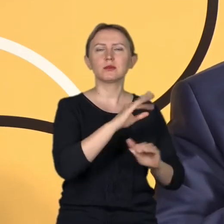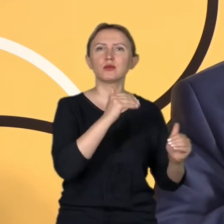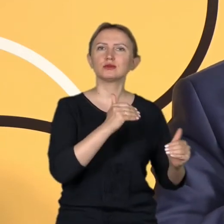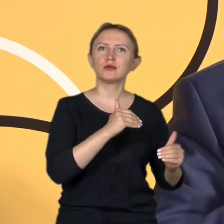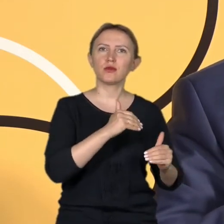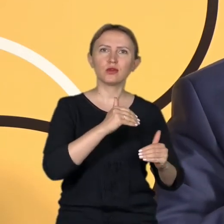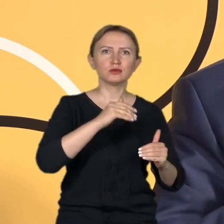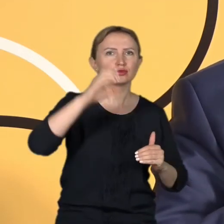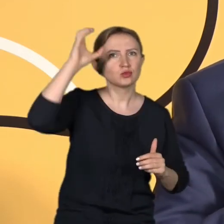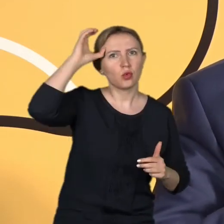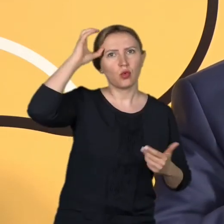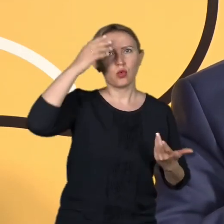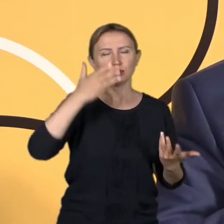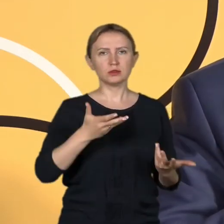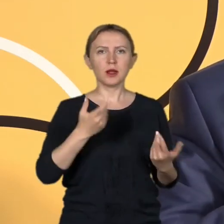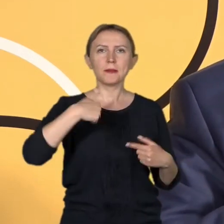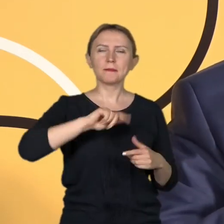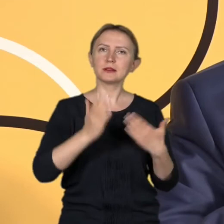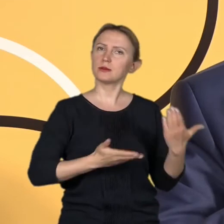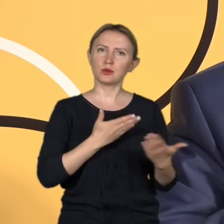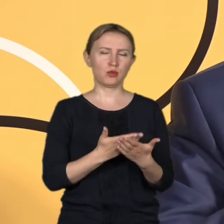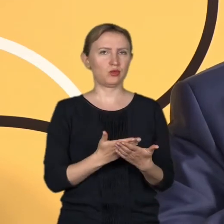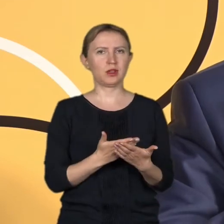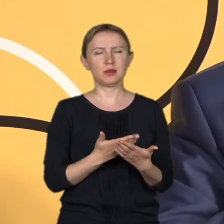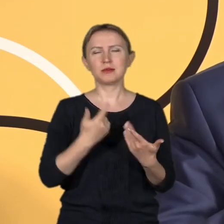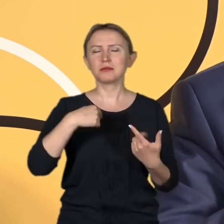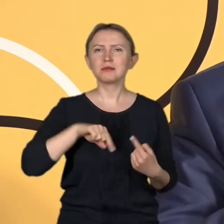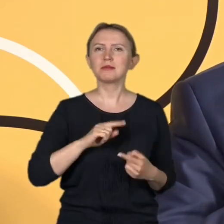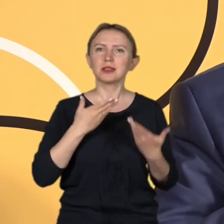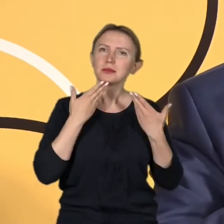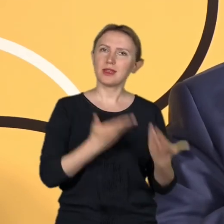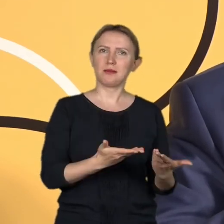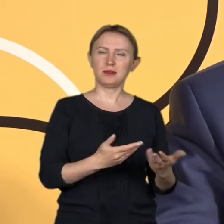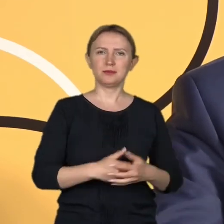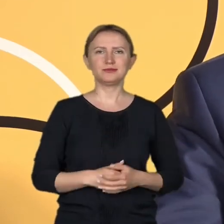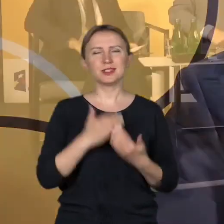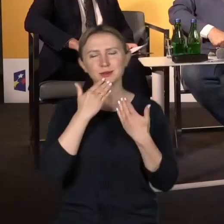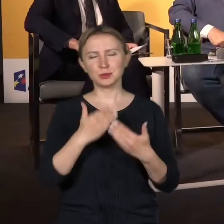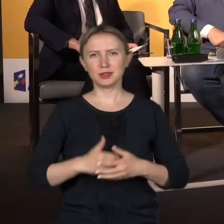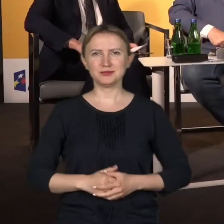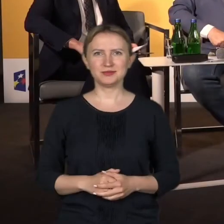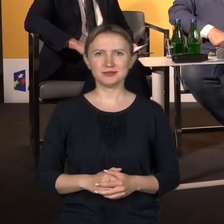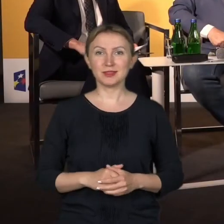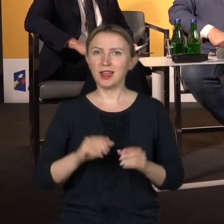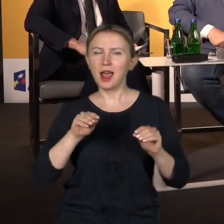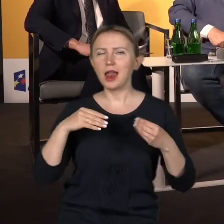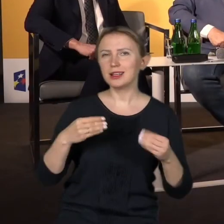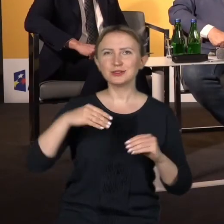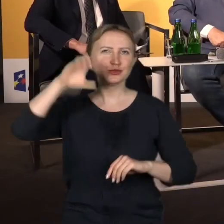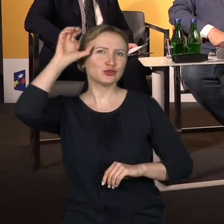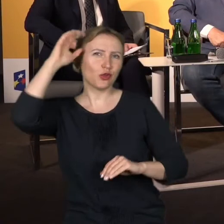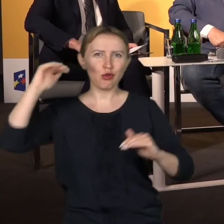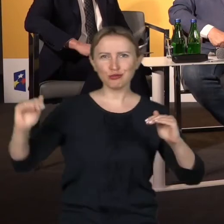który my im zaproponujemy, który my im damy. Dziękuję bardzo. Elastyczność,